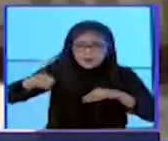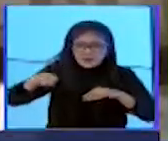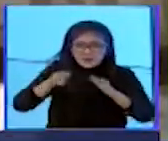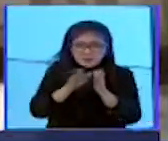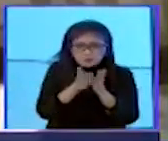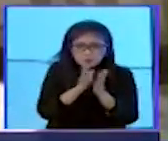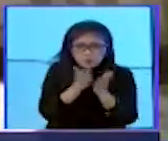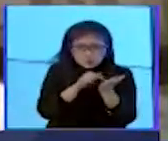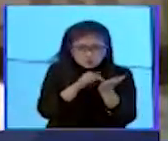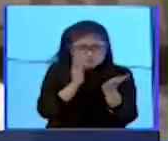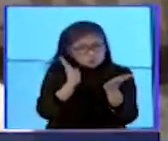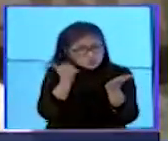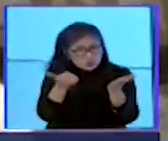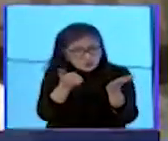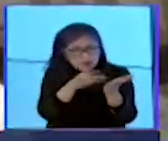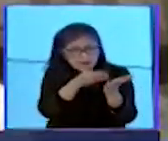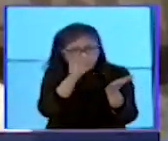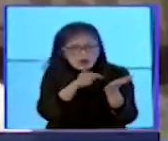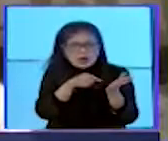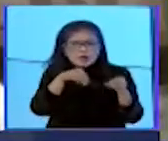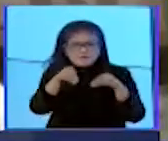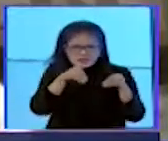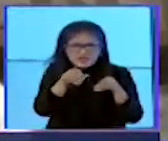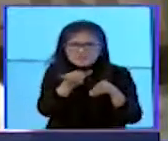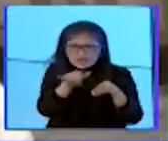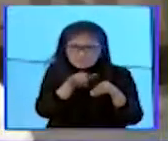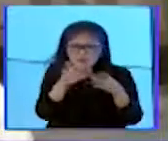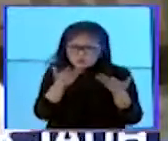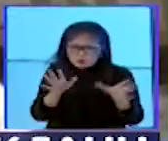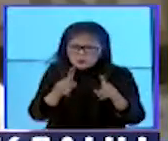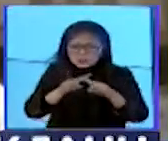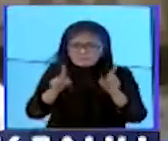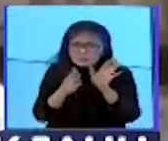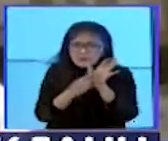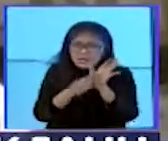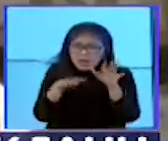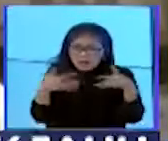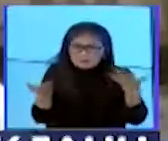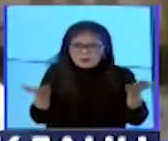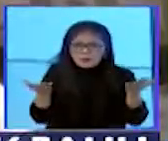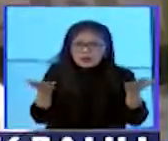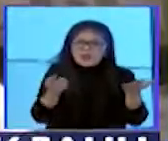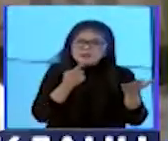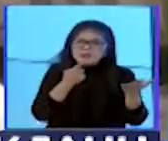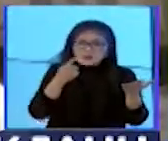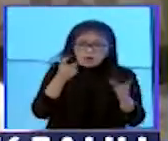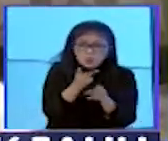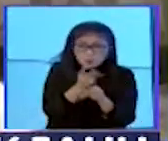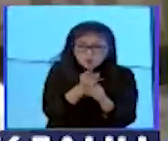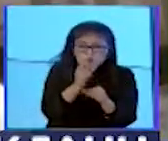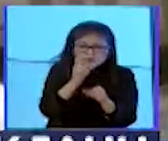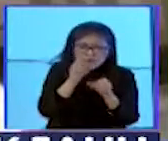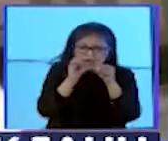sama materi-materi yang sama persoalannya pada saat ini adalah bagaimana Cara penyampaiannya tersebut